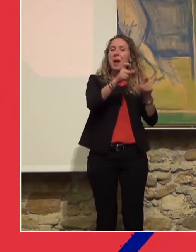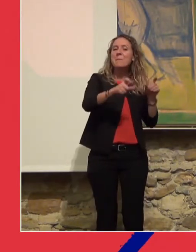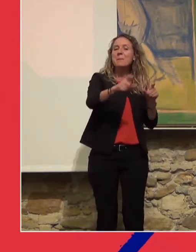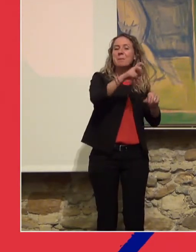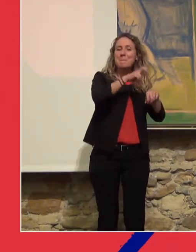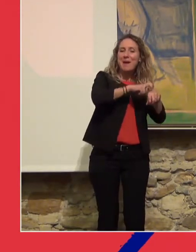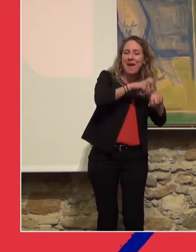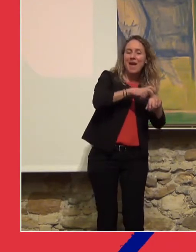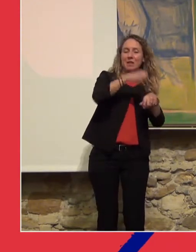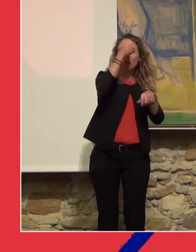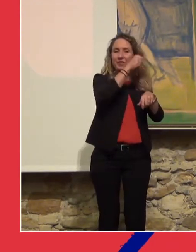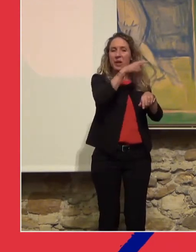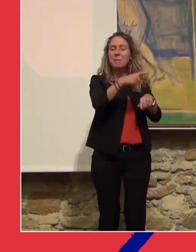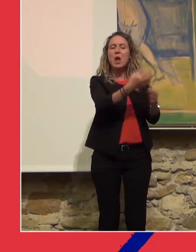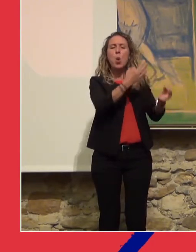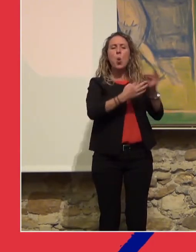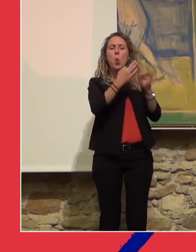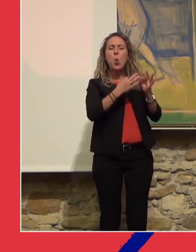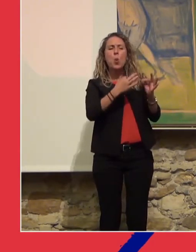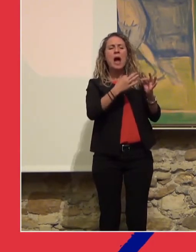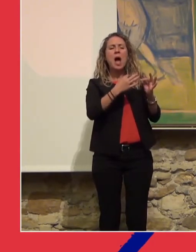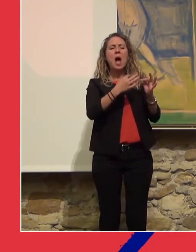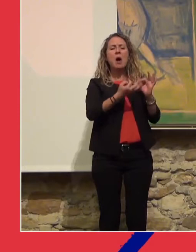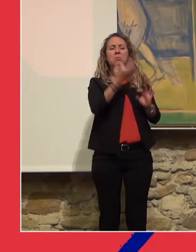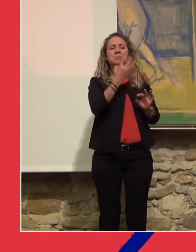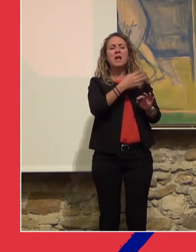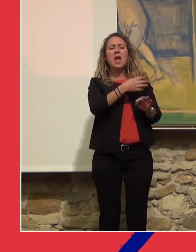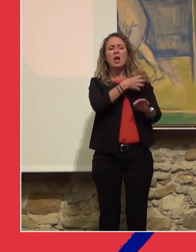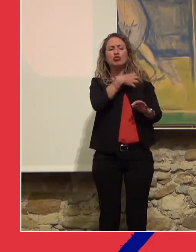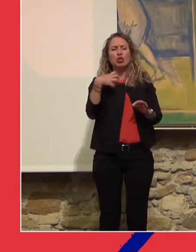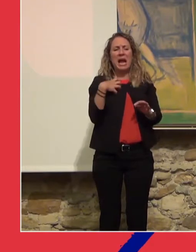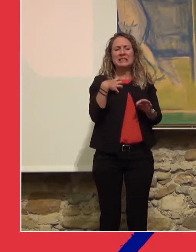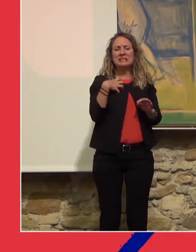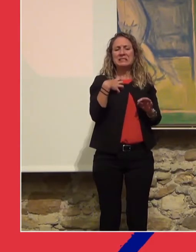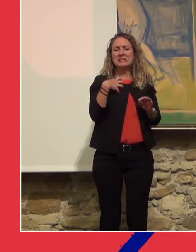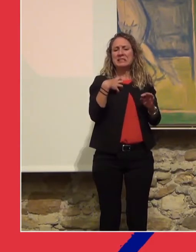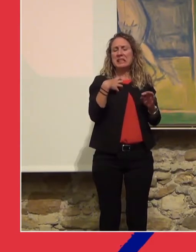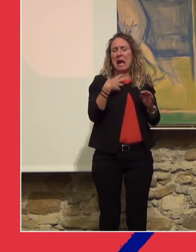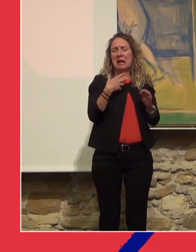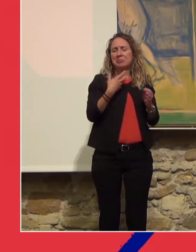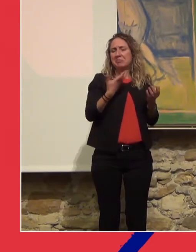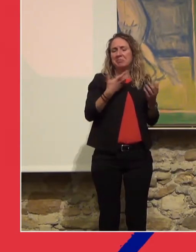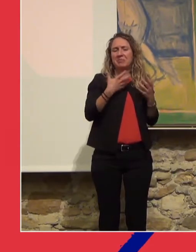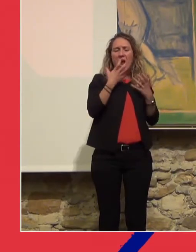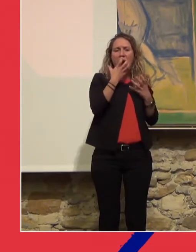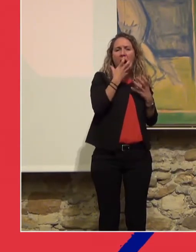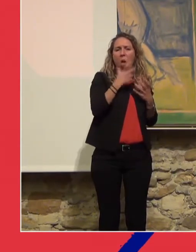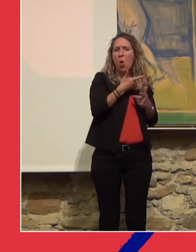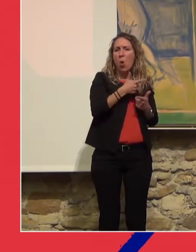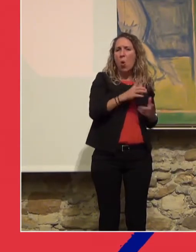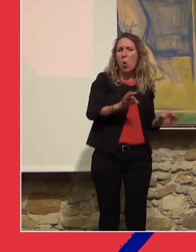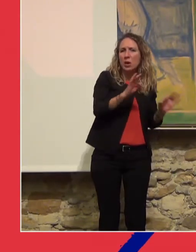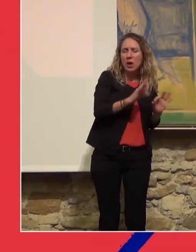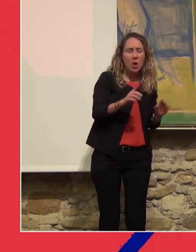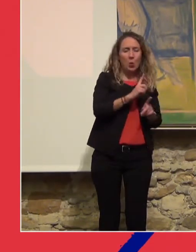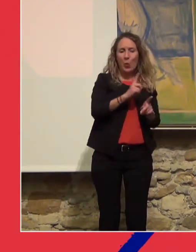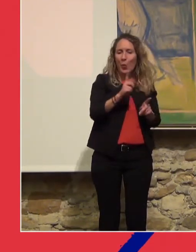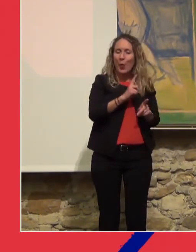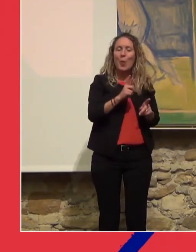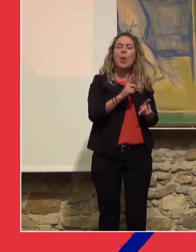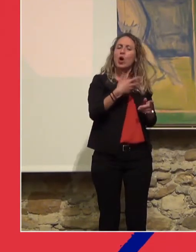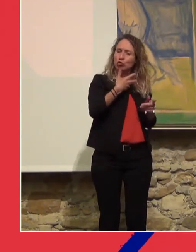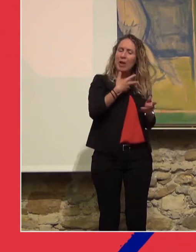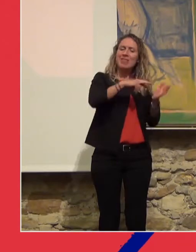scienza asettica, ma da colleghi che hanno utilizzato le conoscenze scientifiche curandomi bene, con